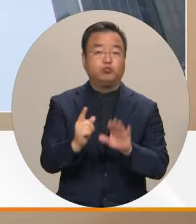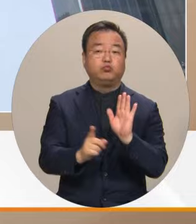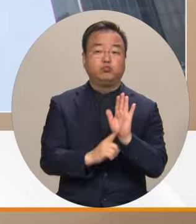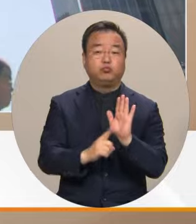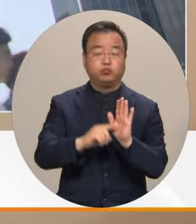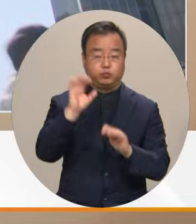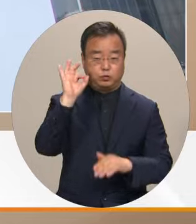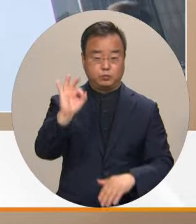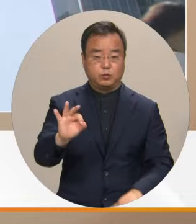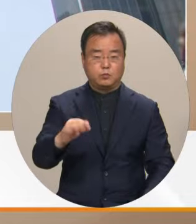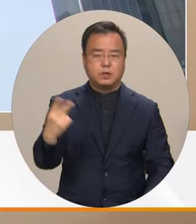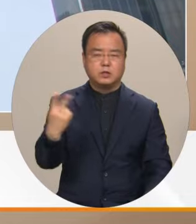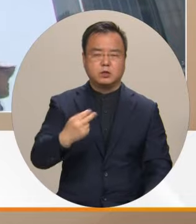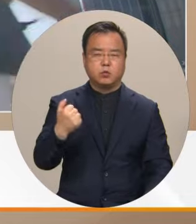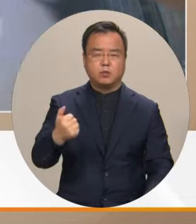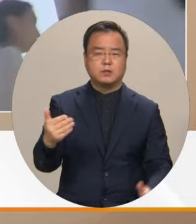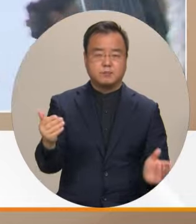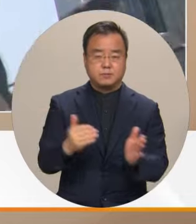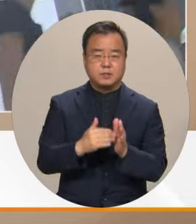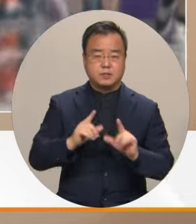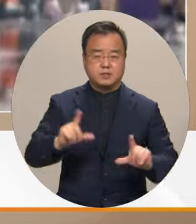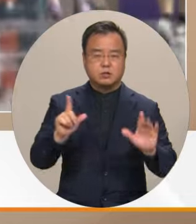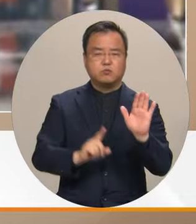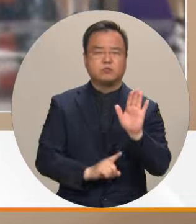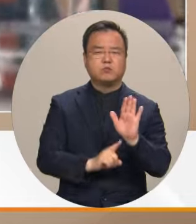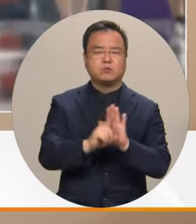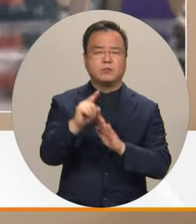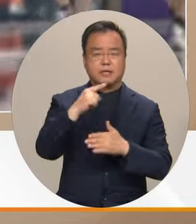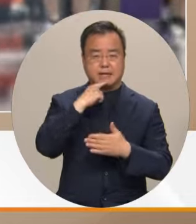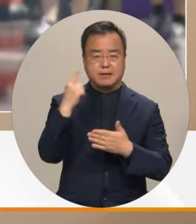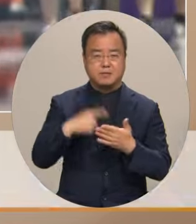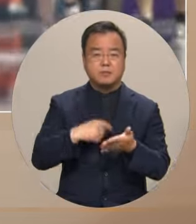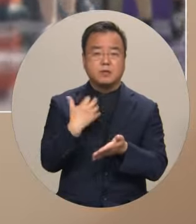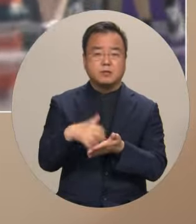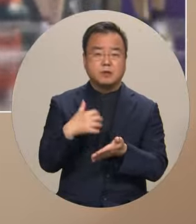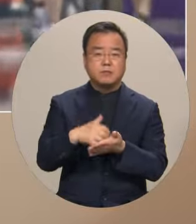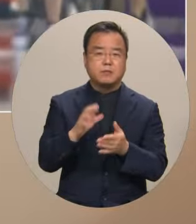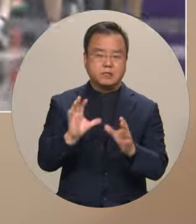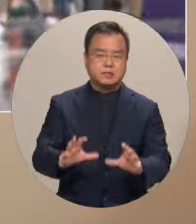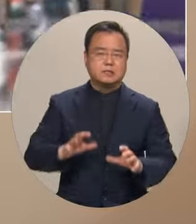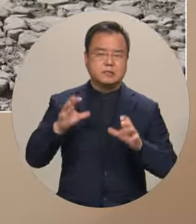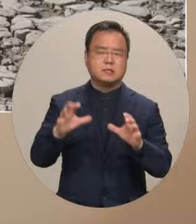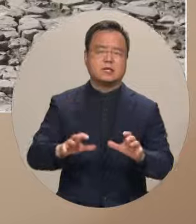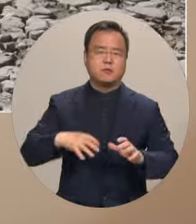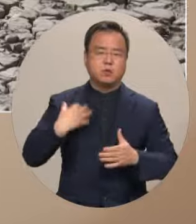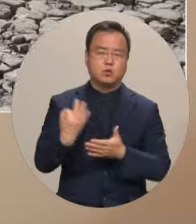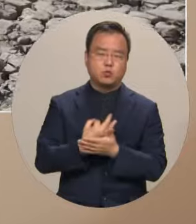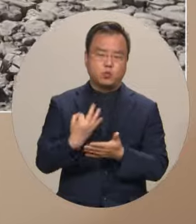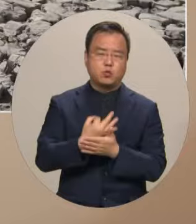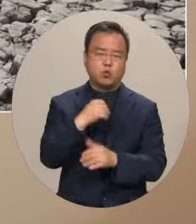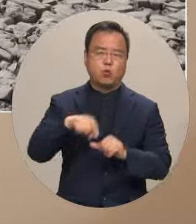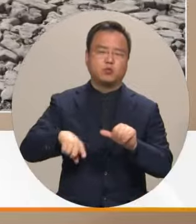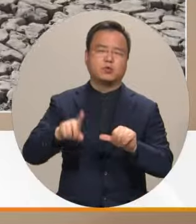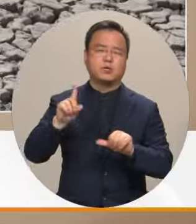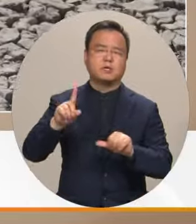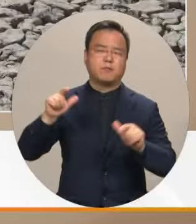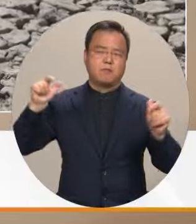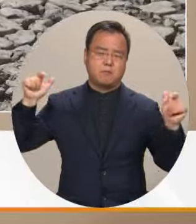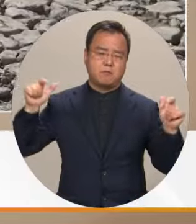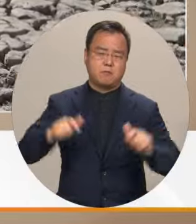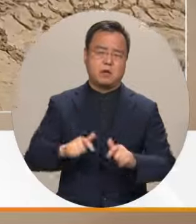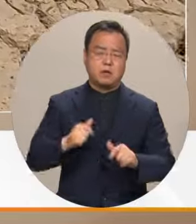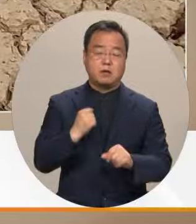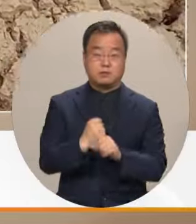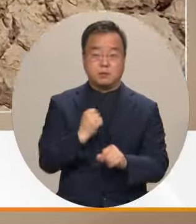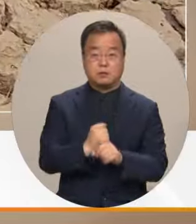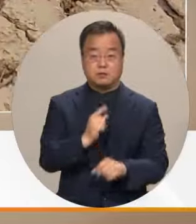된연구에 따르면2050년까지 기후변화로인한피해가전세계소득을5분의1로감소시킬수있다고합니다 .